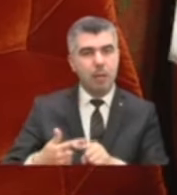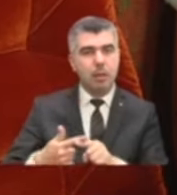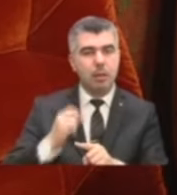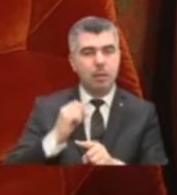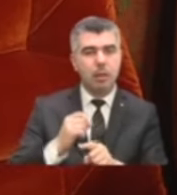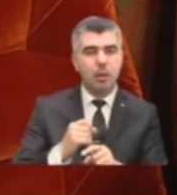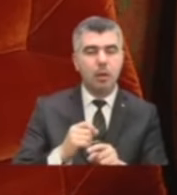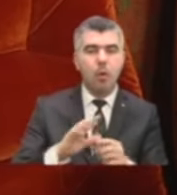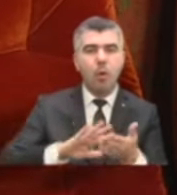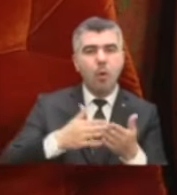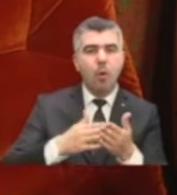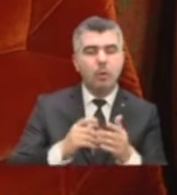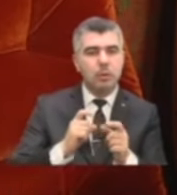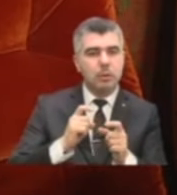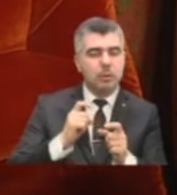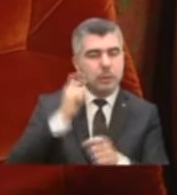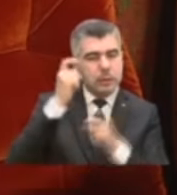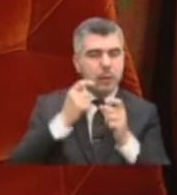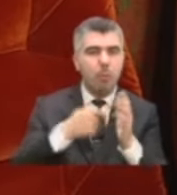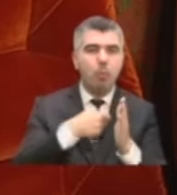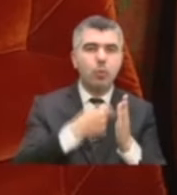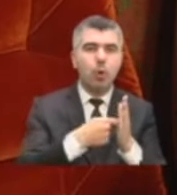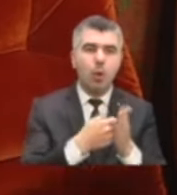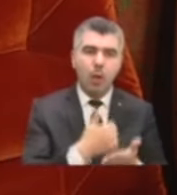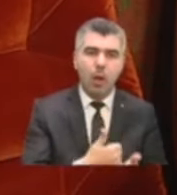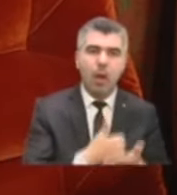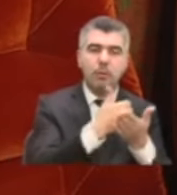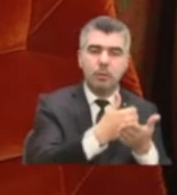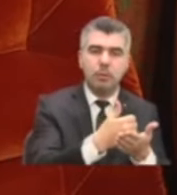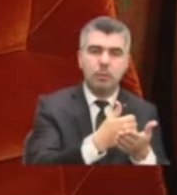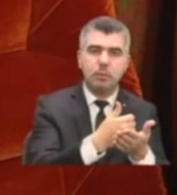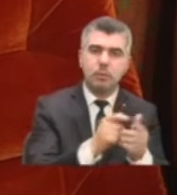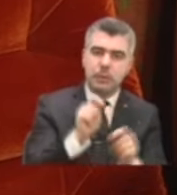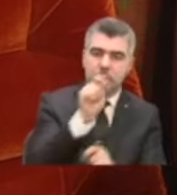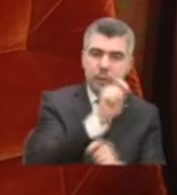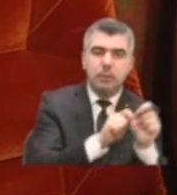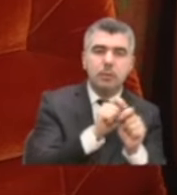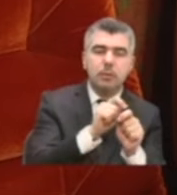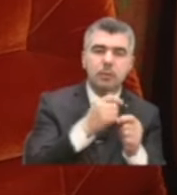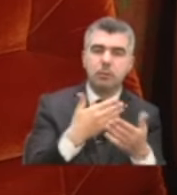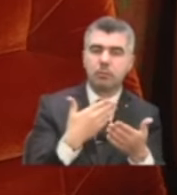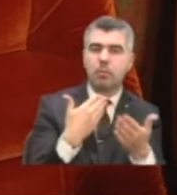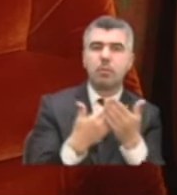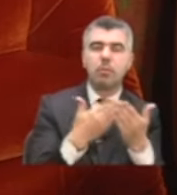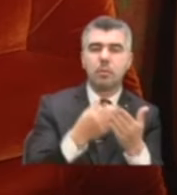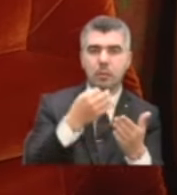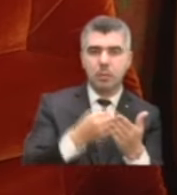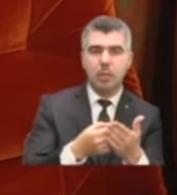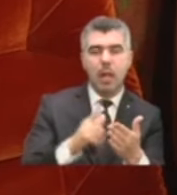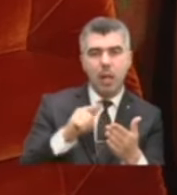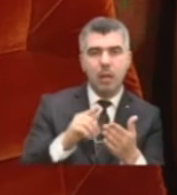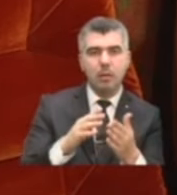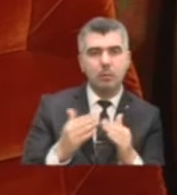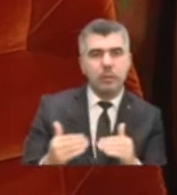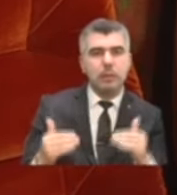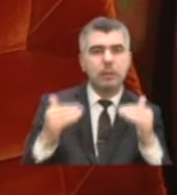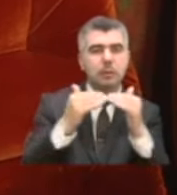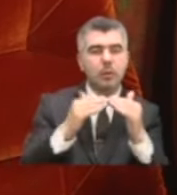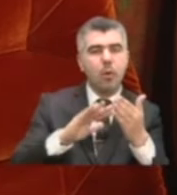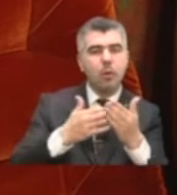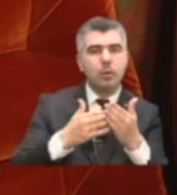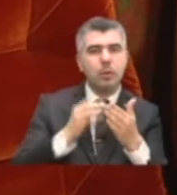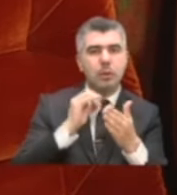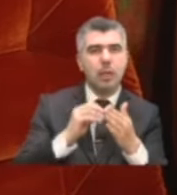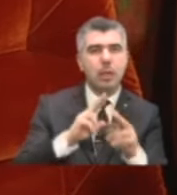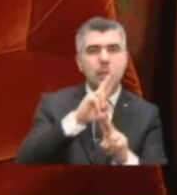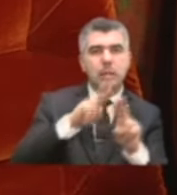حنا راه حطينا تصور اللي هو يعني مبني على أسس علمية وعلى إحصائيات باش يكون هناك في إطار الالتقائية ما بين القطاعات